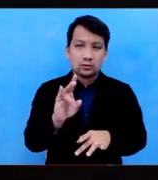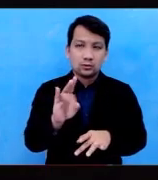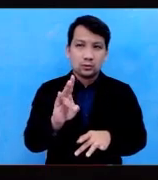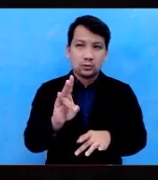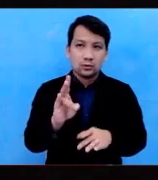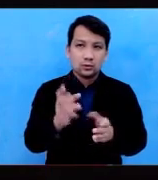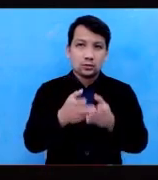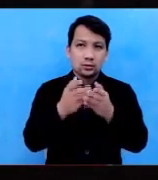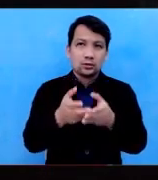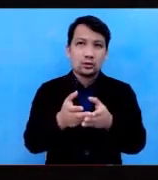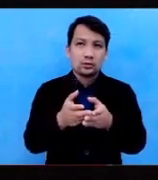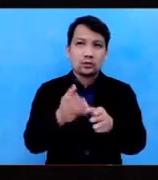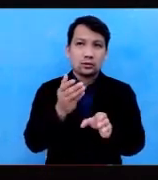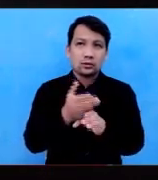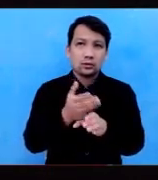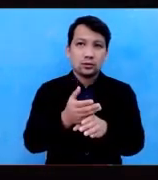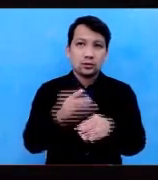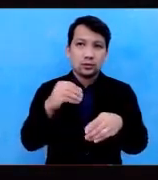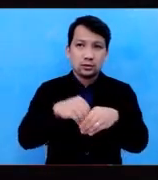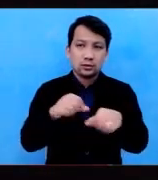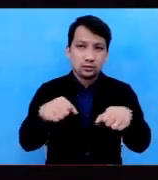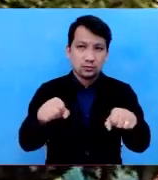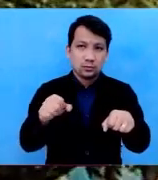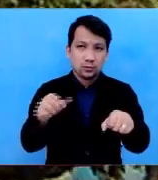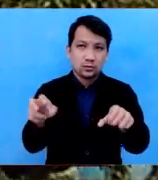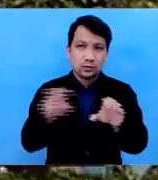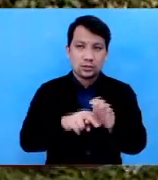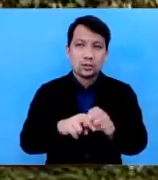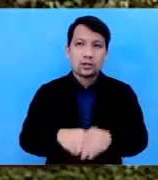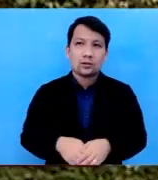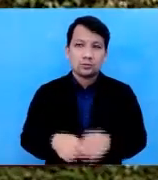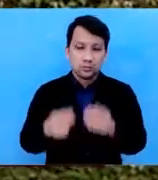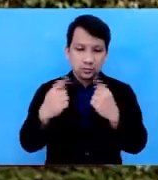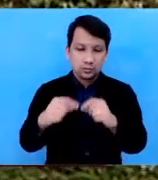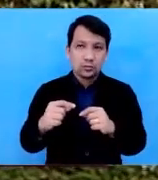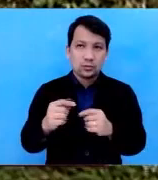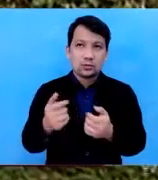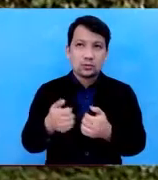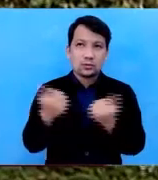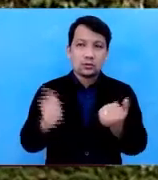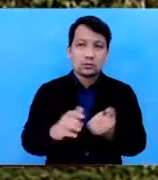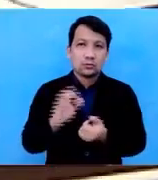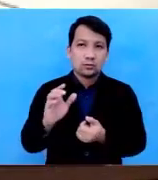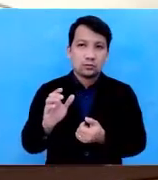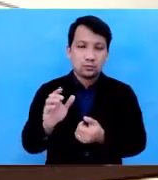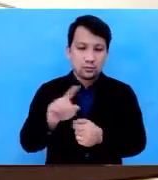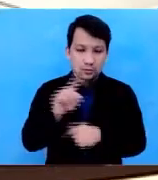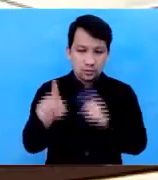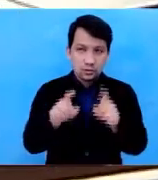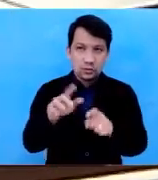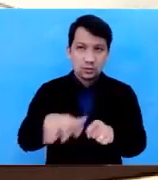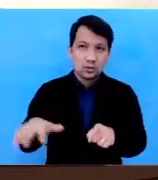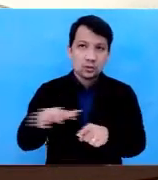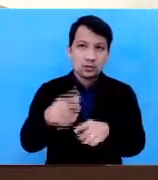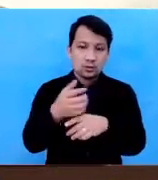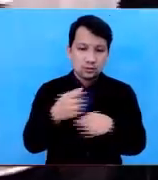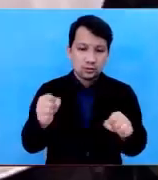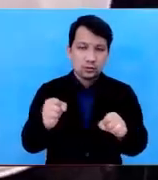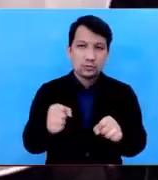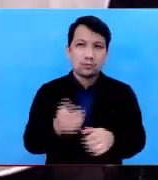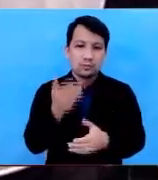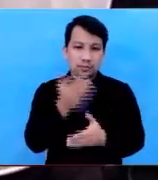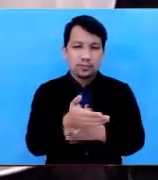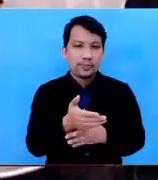mga sasakyan at motorsiklong sakay ng ro-ro. Sinubukan naming kumustahin ang mga pasahero tripulante ng nakaligtas na barko. Pero